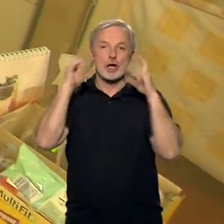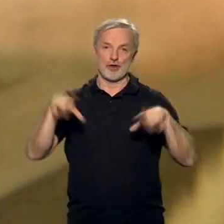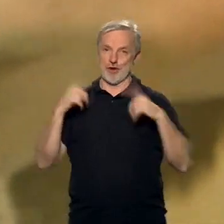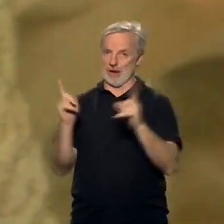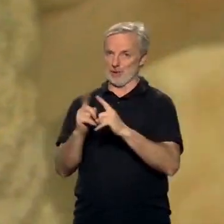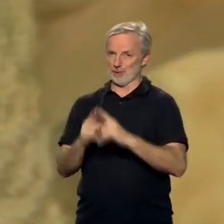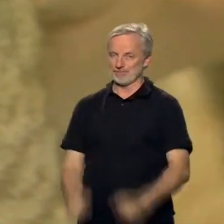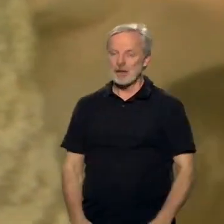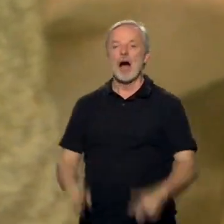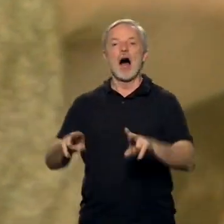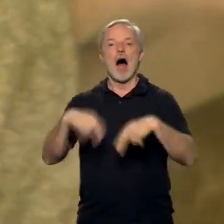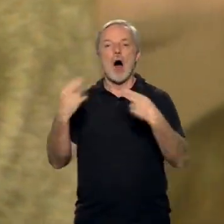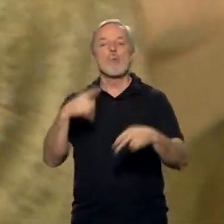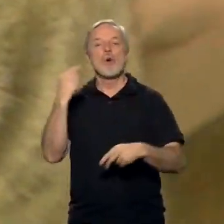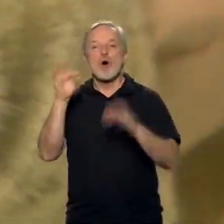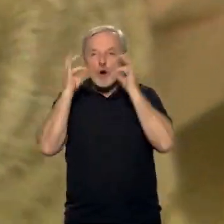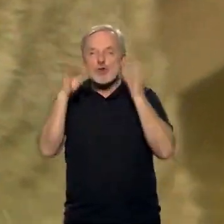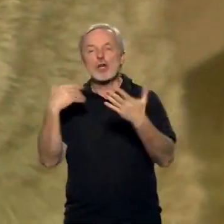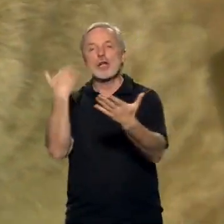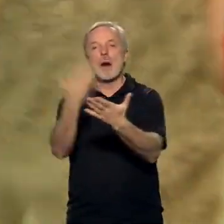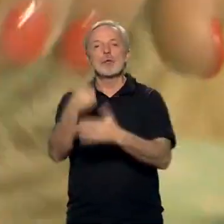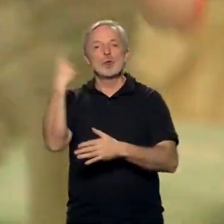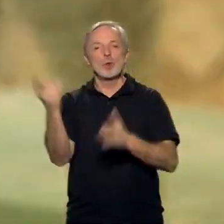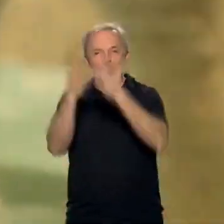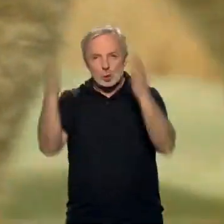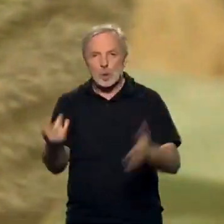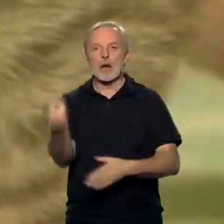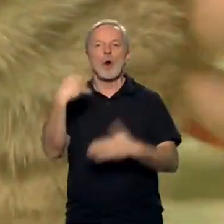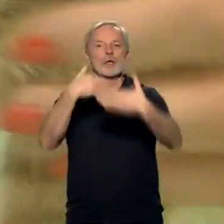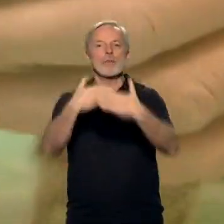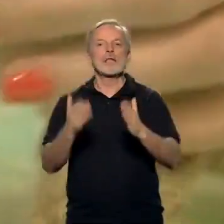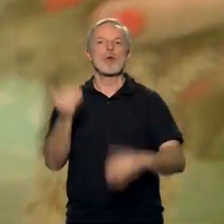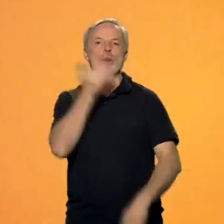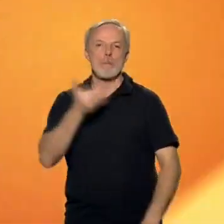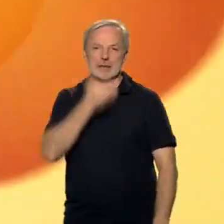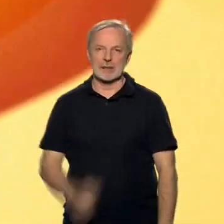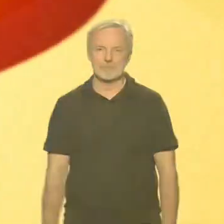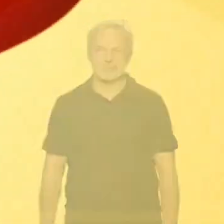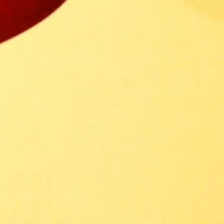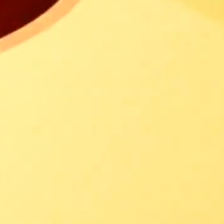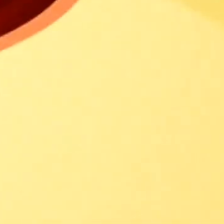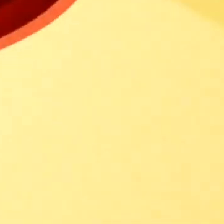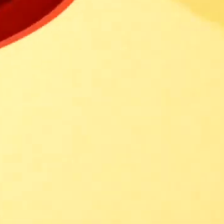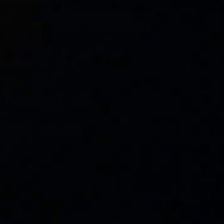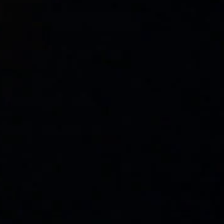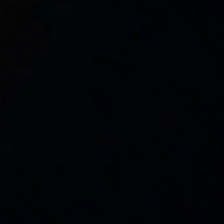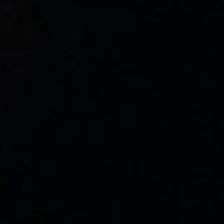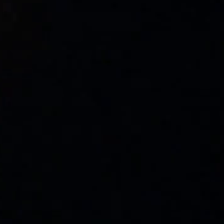koček. A za nabídkou koček bezdomova se vypravíme do teplického útulku Fousek.